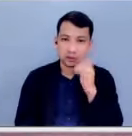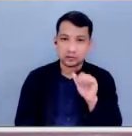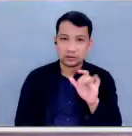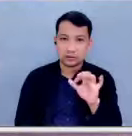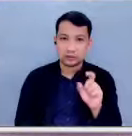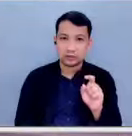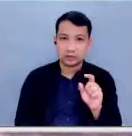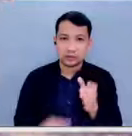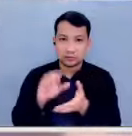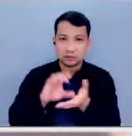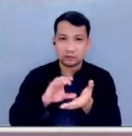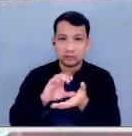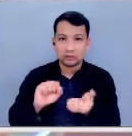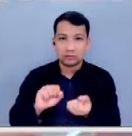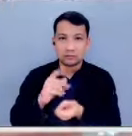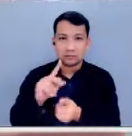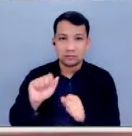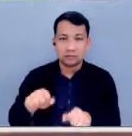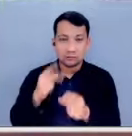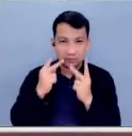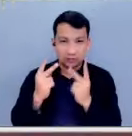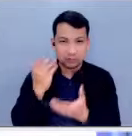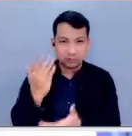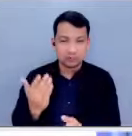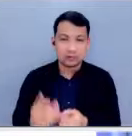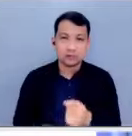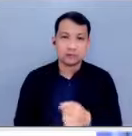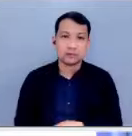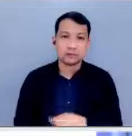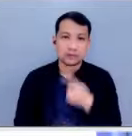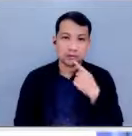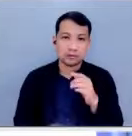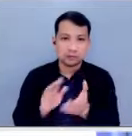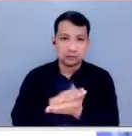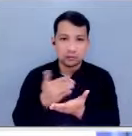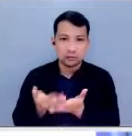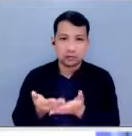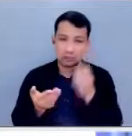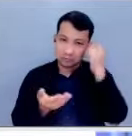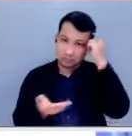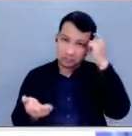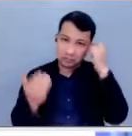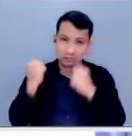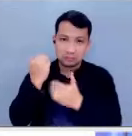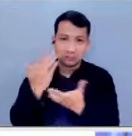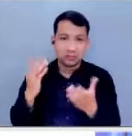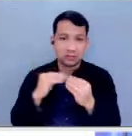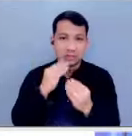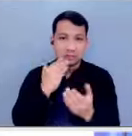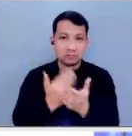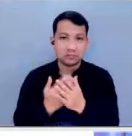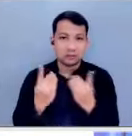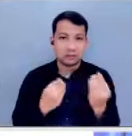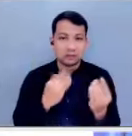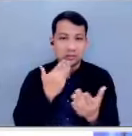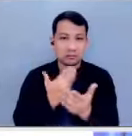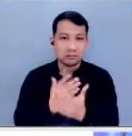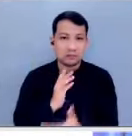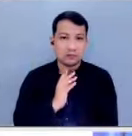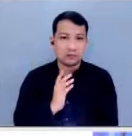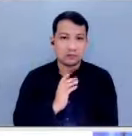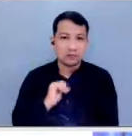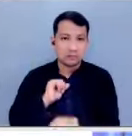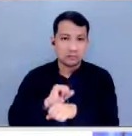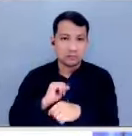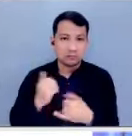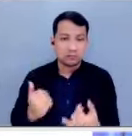store that you can visit. Okay, we're gonna flip this and hope to God na I did a good job. Okay? Yes, because pero pwede